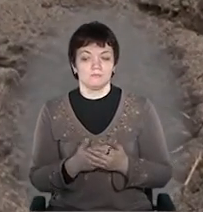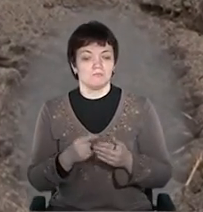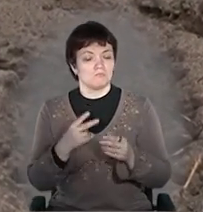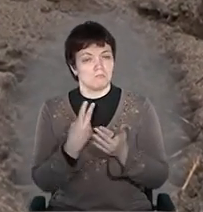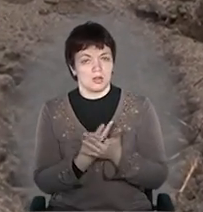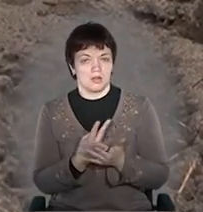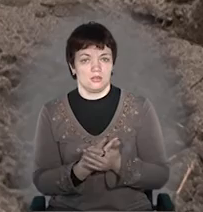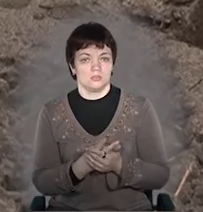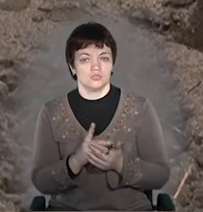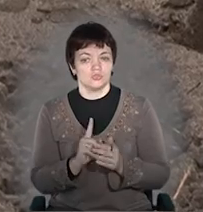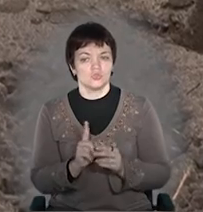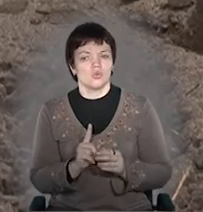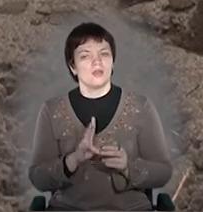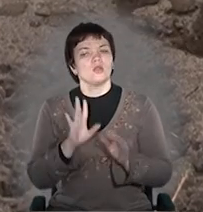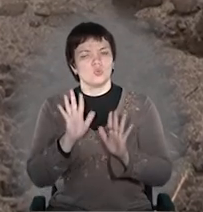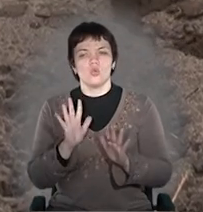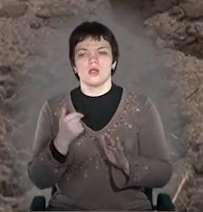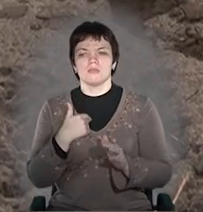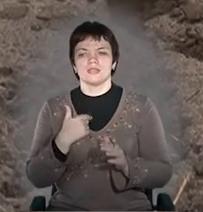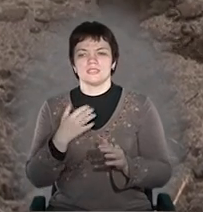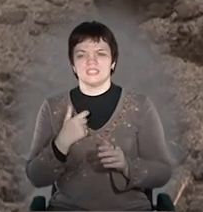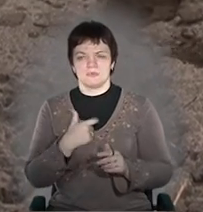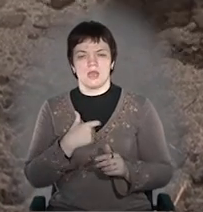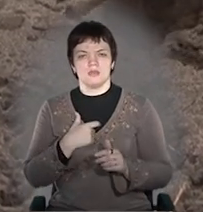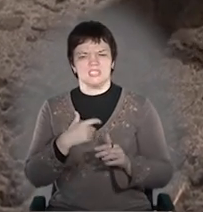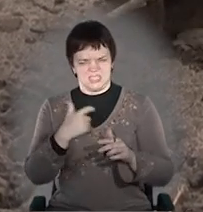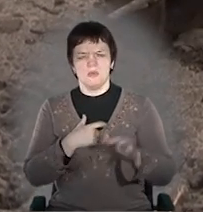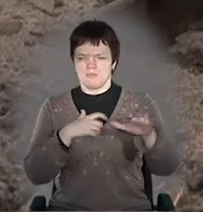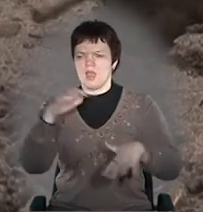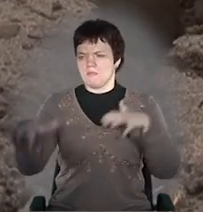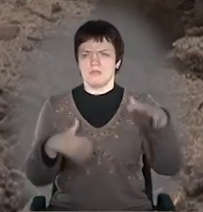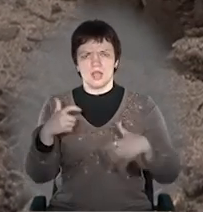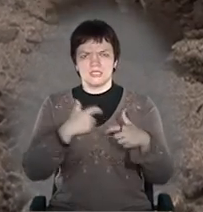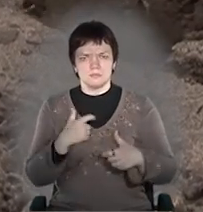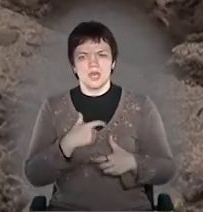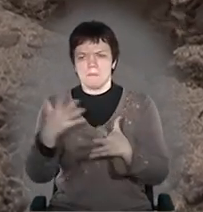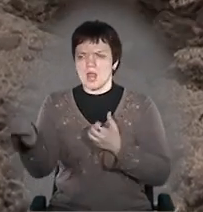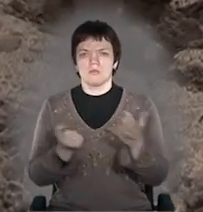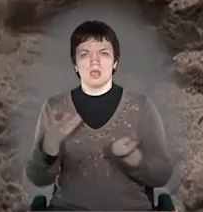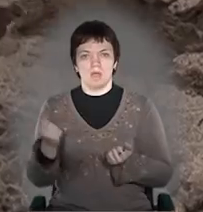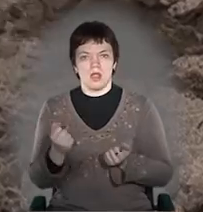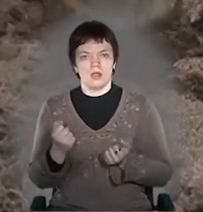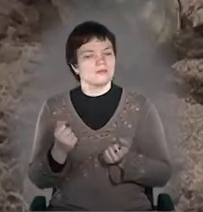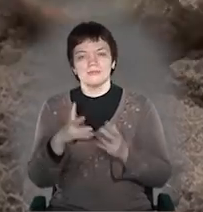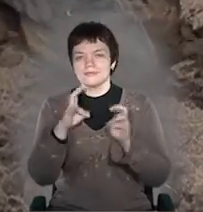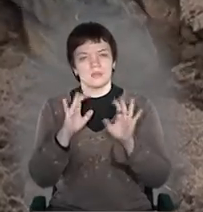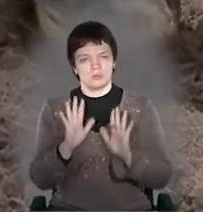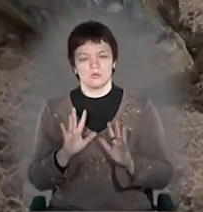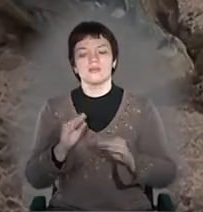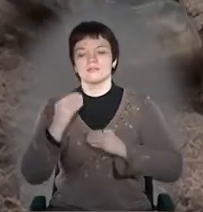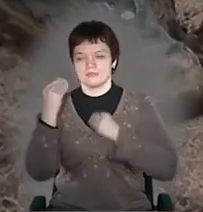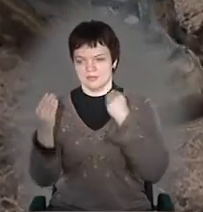не можна у природу тільки брати, а треба і давати. Рецепт виходу з кризи – це